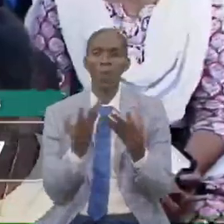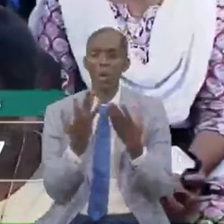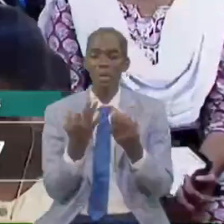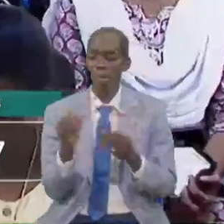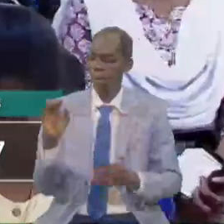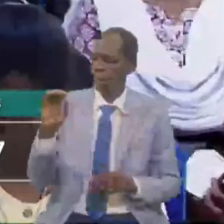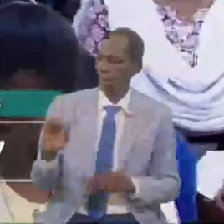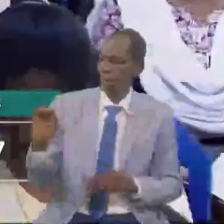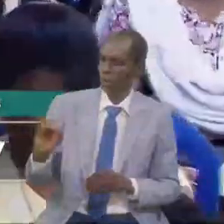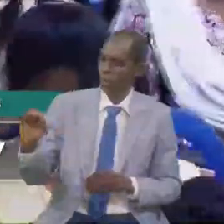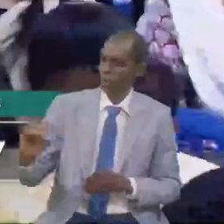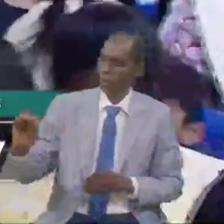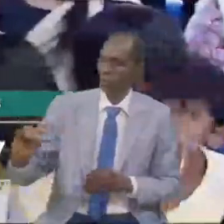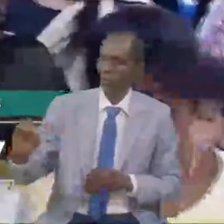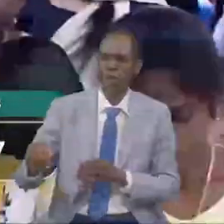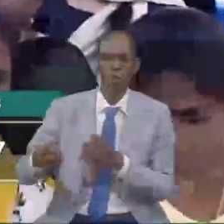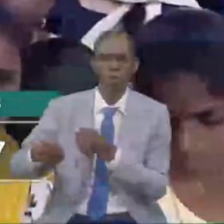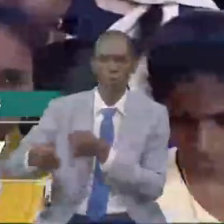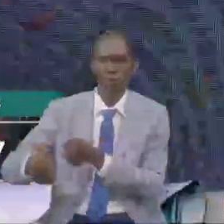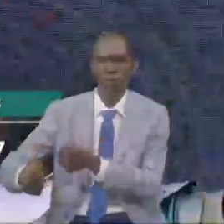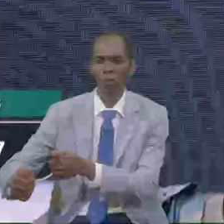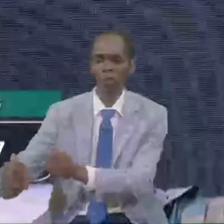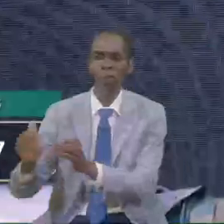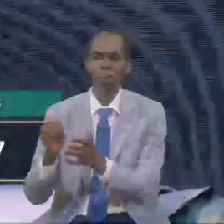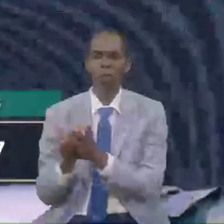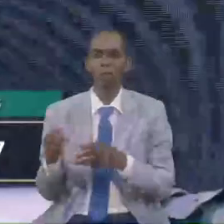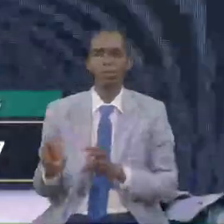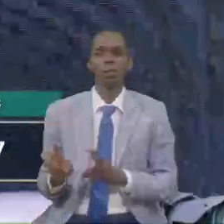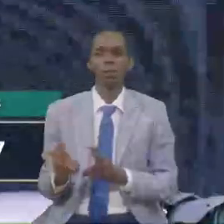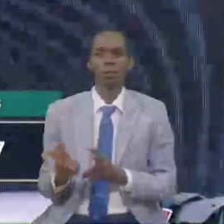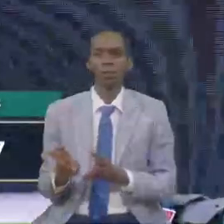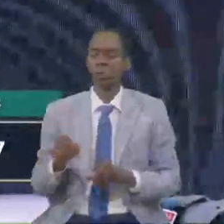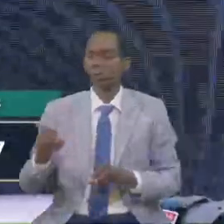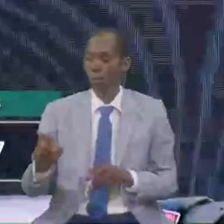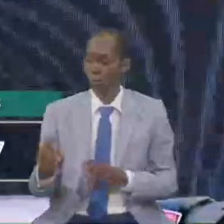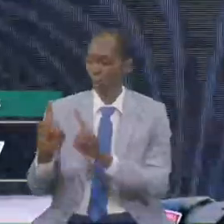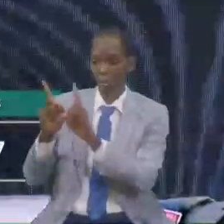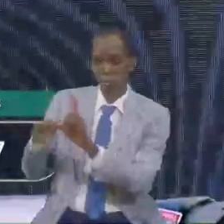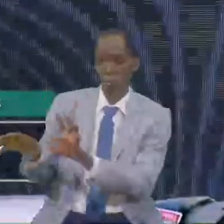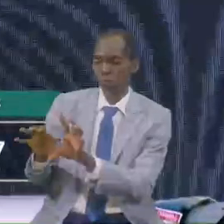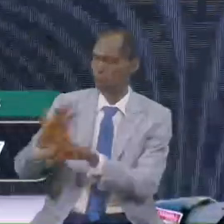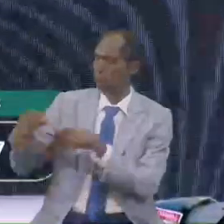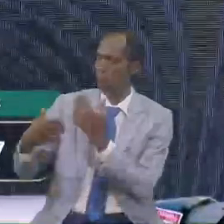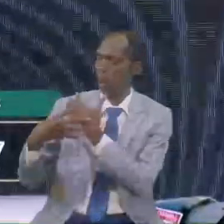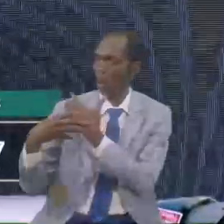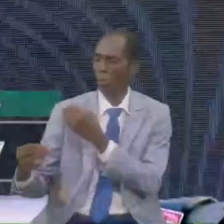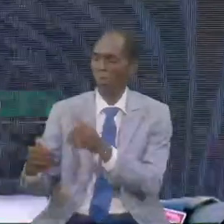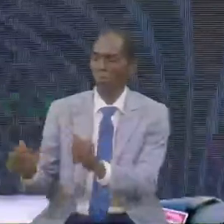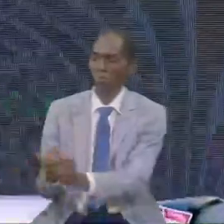Est-ce que vous voyez combien de zéros suivent la voie large? Ils le font et tout le monde le fait